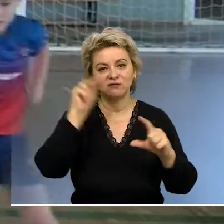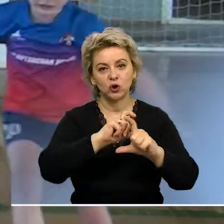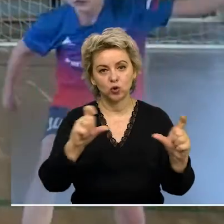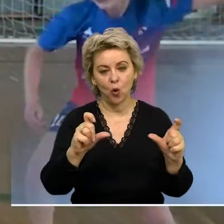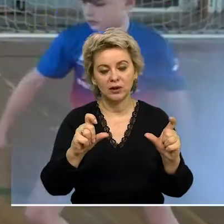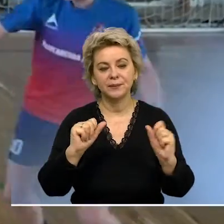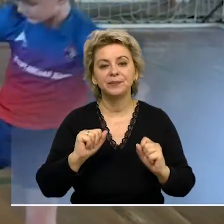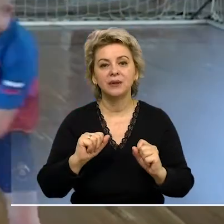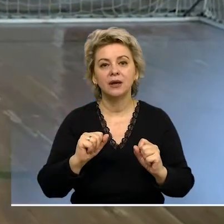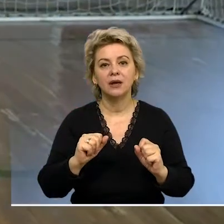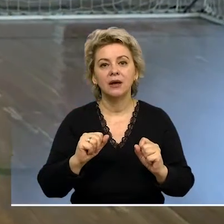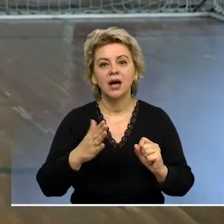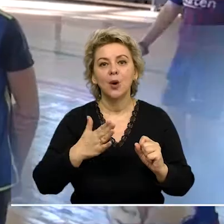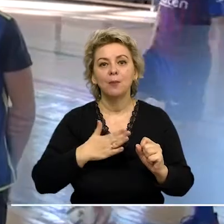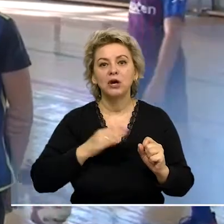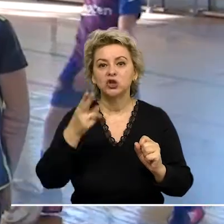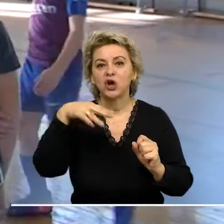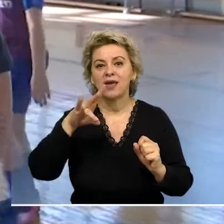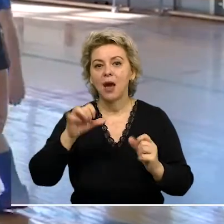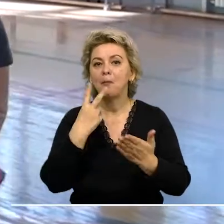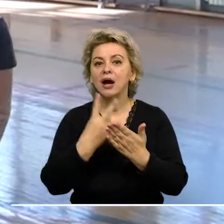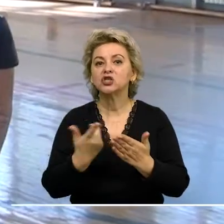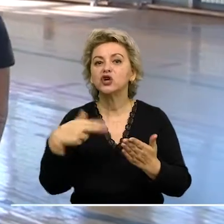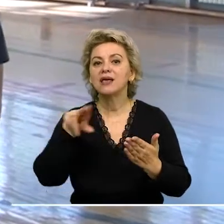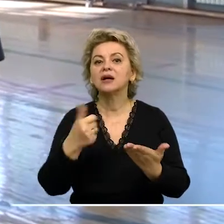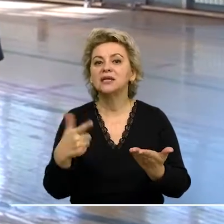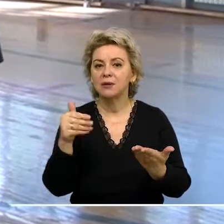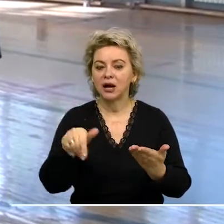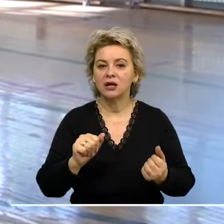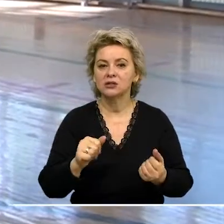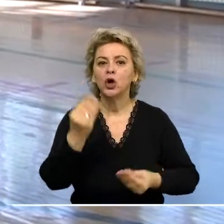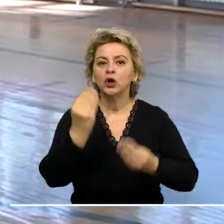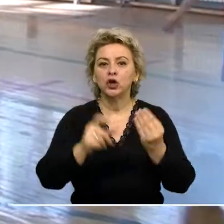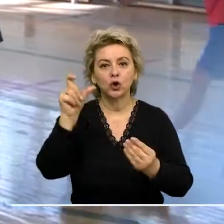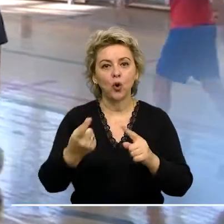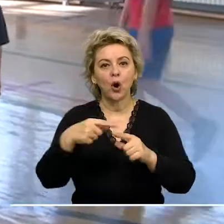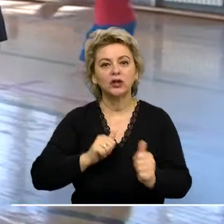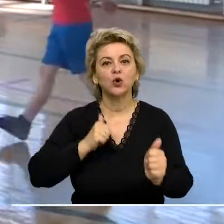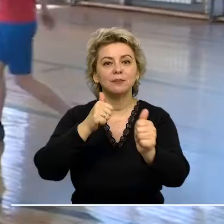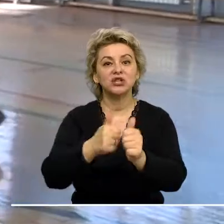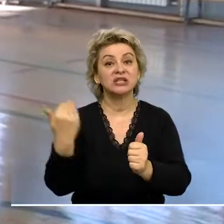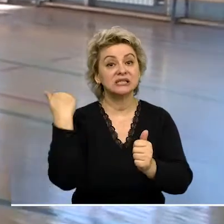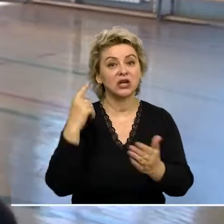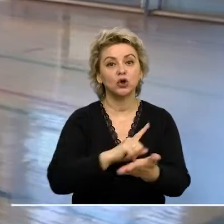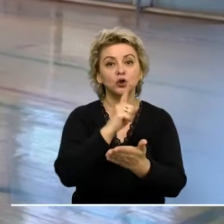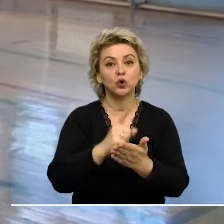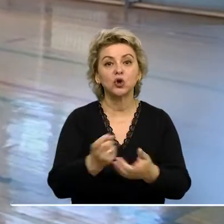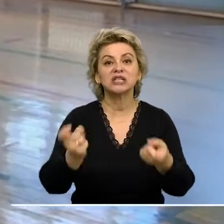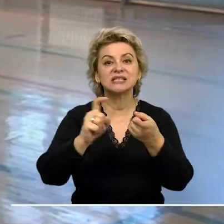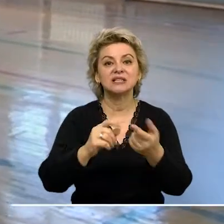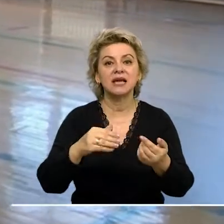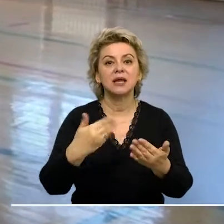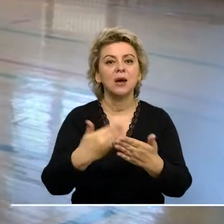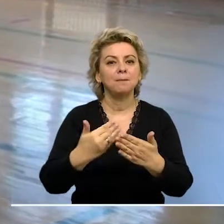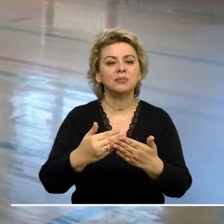воспитанники нашей спортивной школы. Мы с Жекой показываем. Жека, держится. Игрок, который бежит сзади